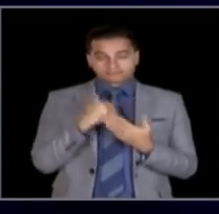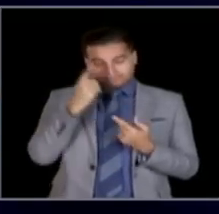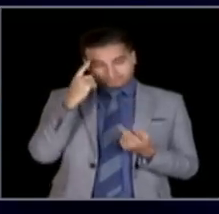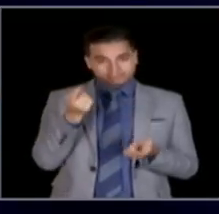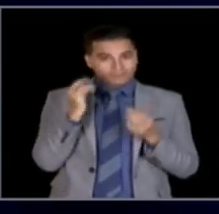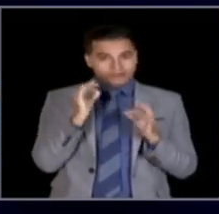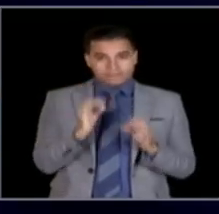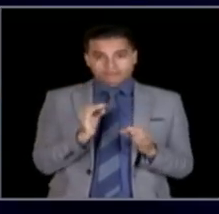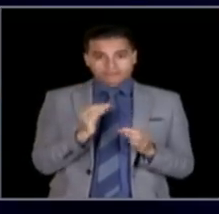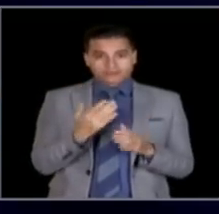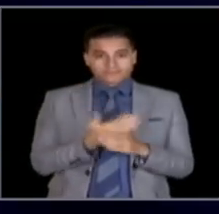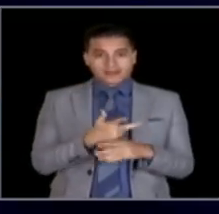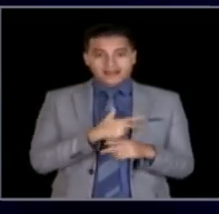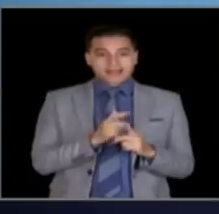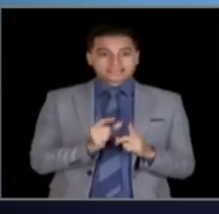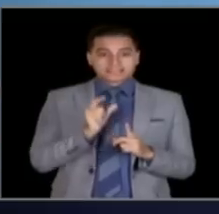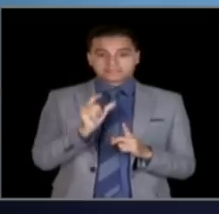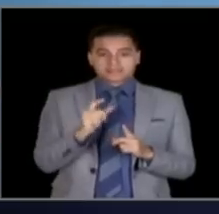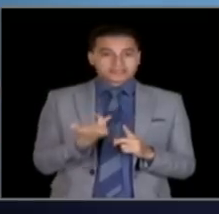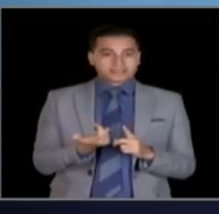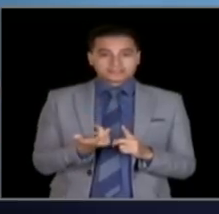مستغرب جدا، الاسم إيه؟